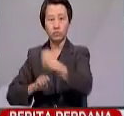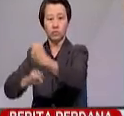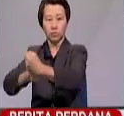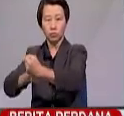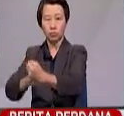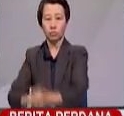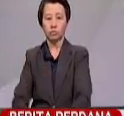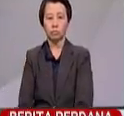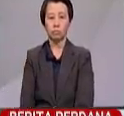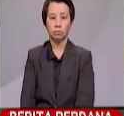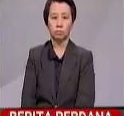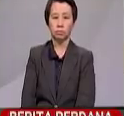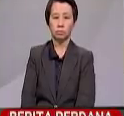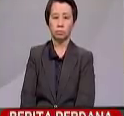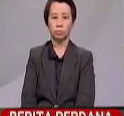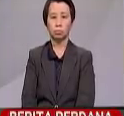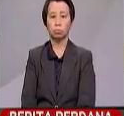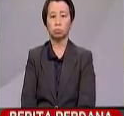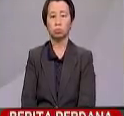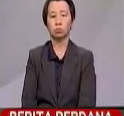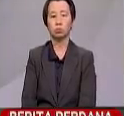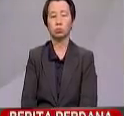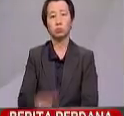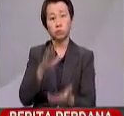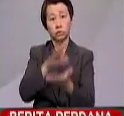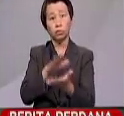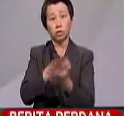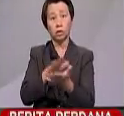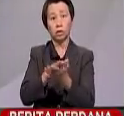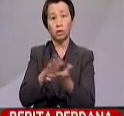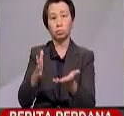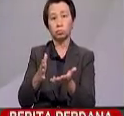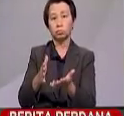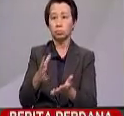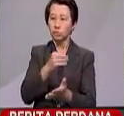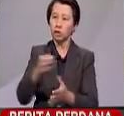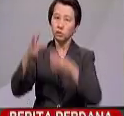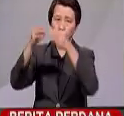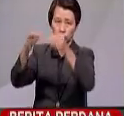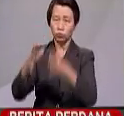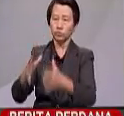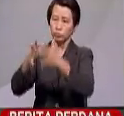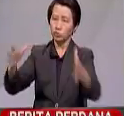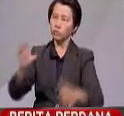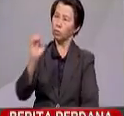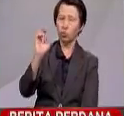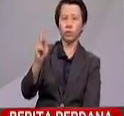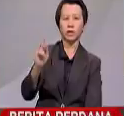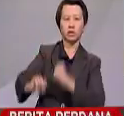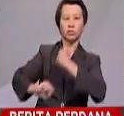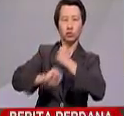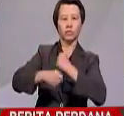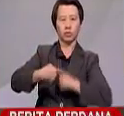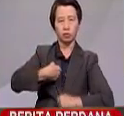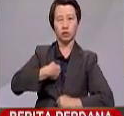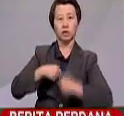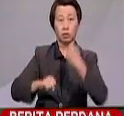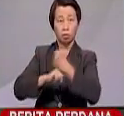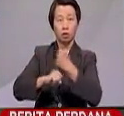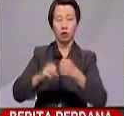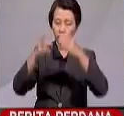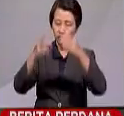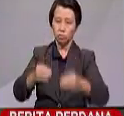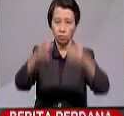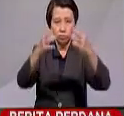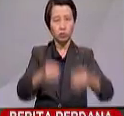Jangan menjauh dari. Sebenarnya sekolah Alisa tu, guru besar Alisa pun okey, support Alisa, cikgu-cikgu